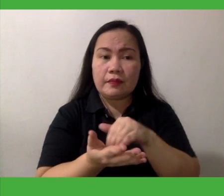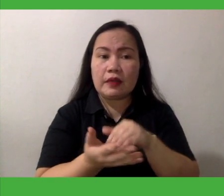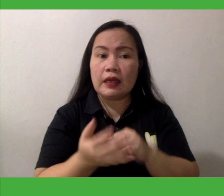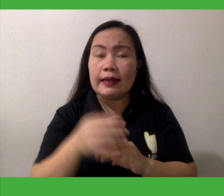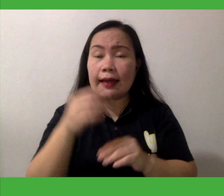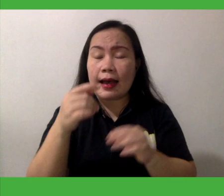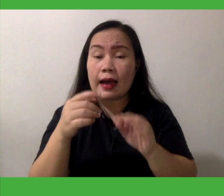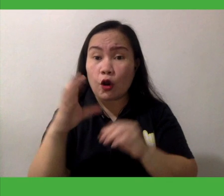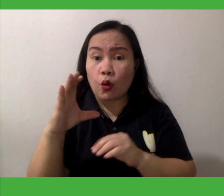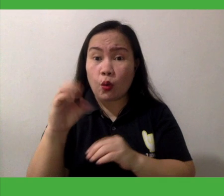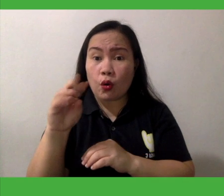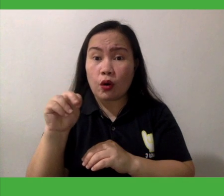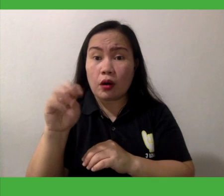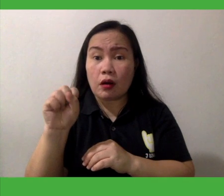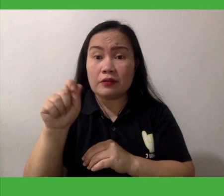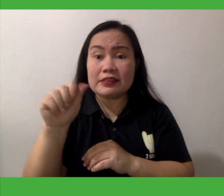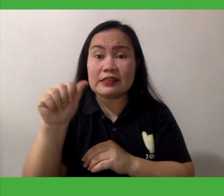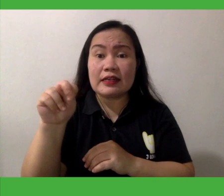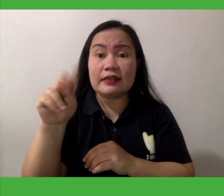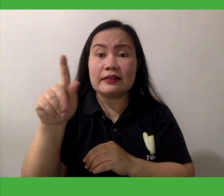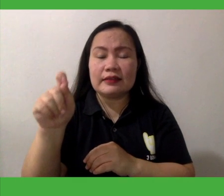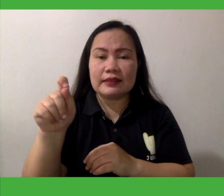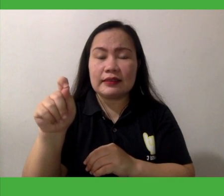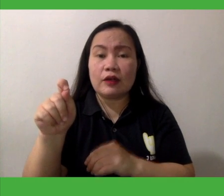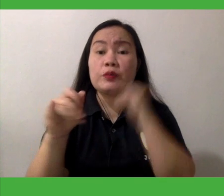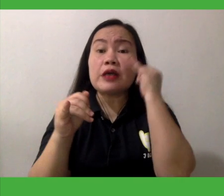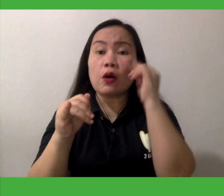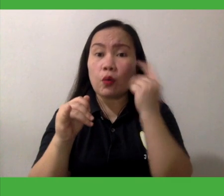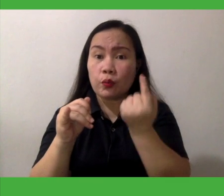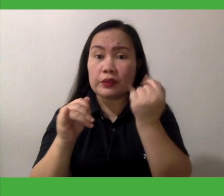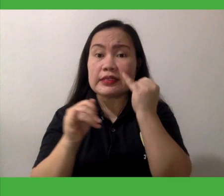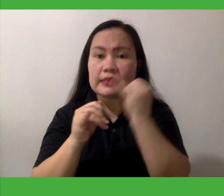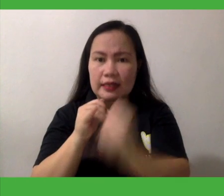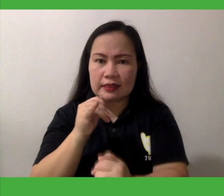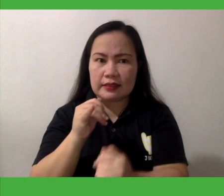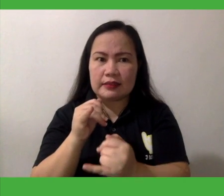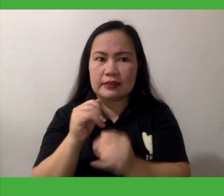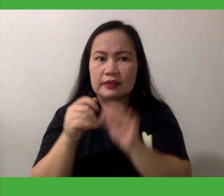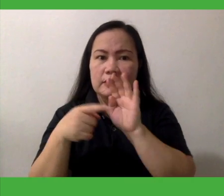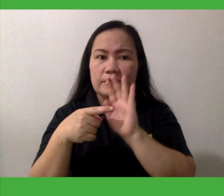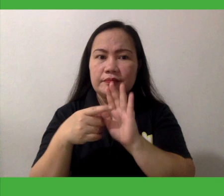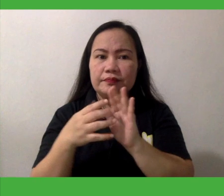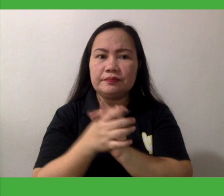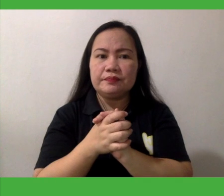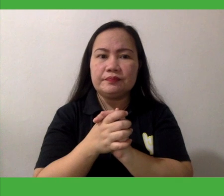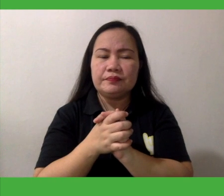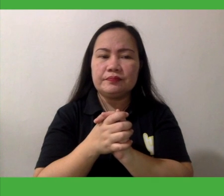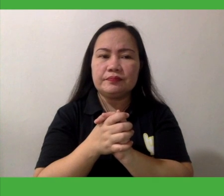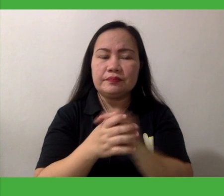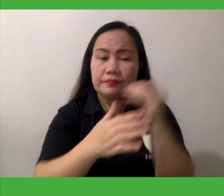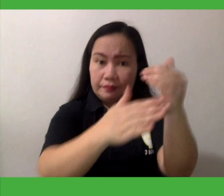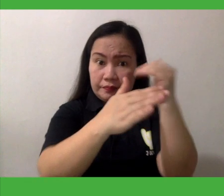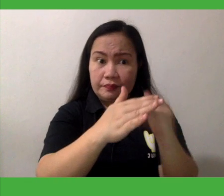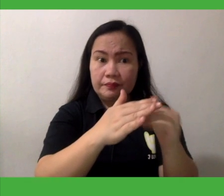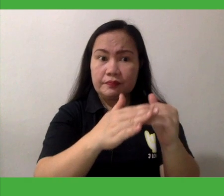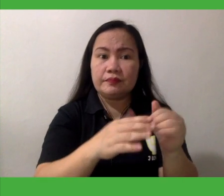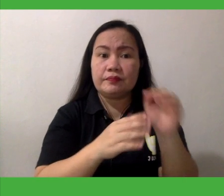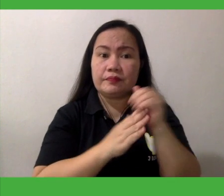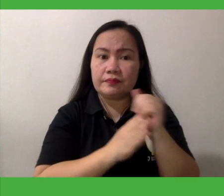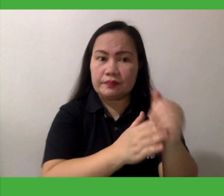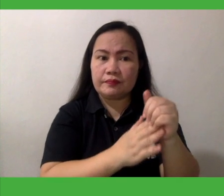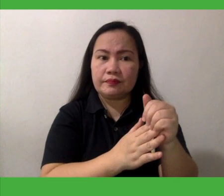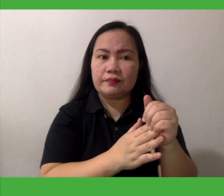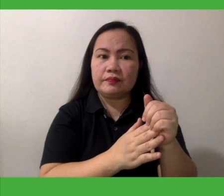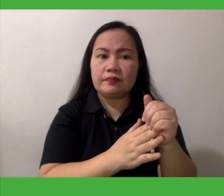ang constant natin ay lagi siyang nasa pinakahuli. Okay? Kasi siya yung walang kasamang variable. So, the leading coefficient here